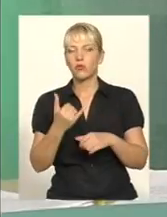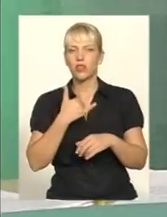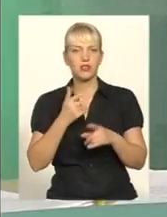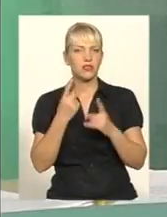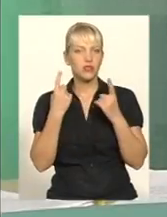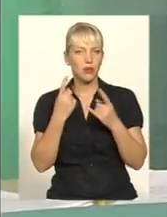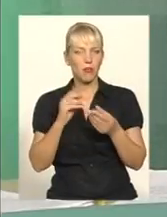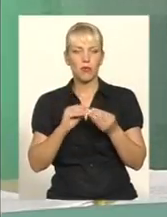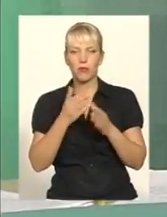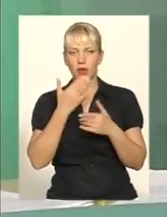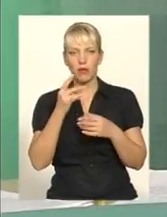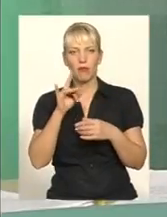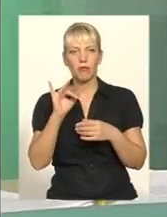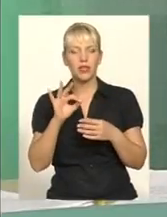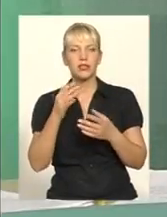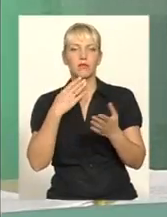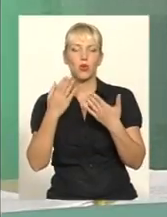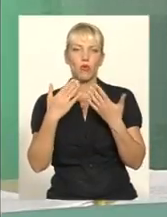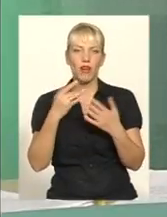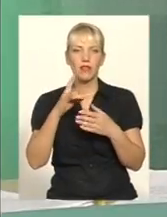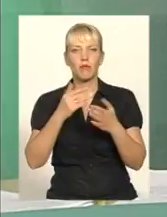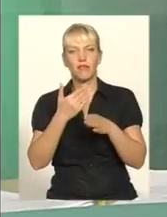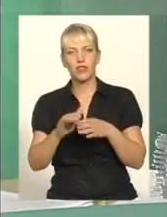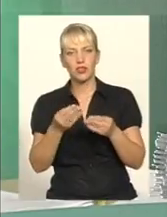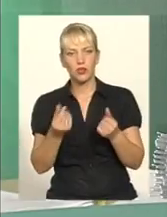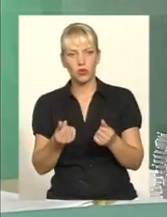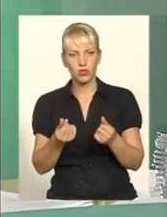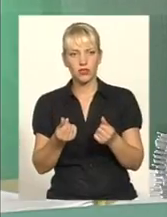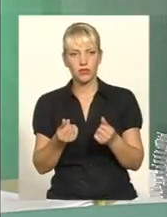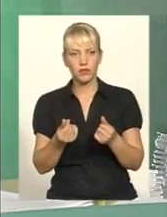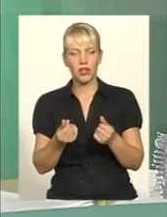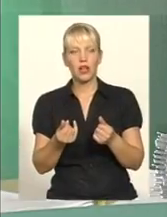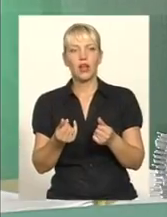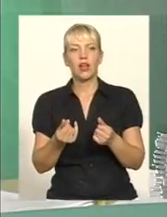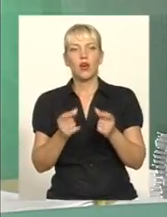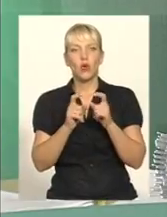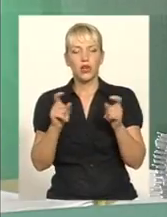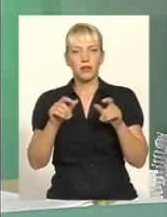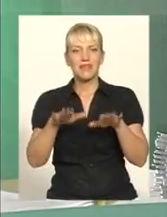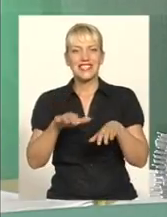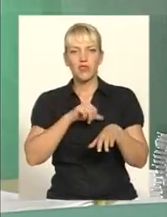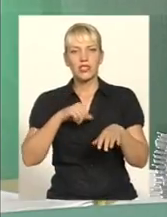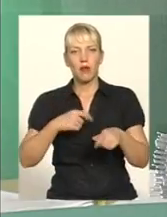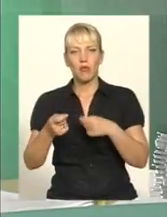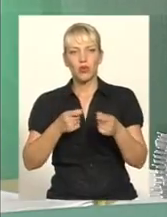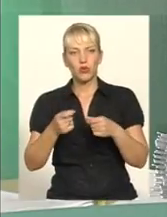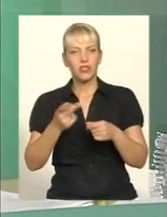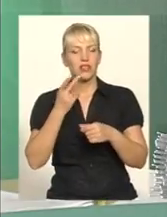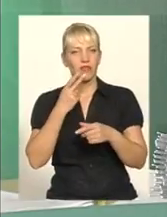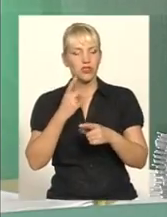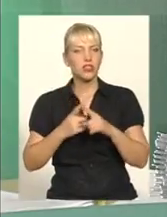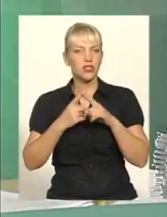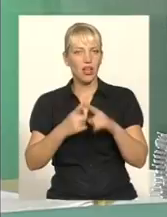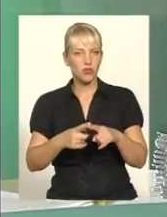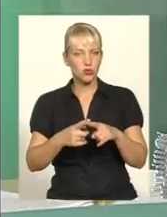немає. При спілкуванні, в розподілі коштів, при виділенні коштів, органи місцевого самоврядування йдуть завжди на зустріч